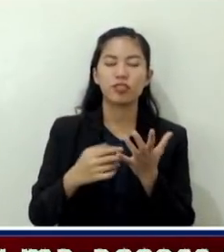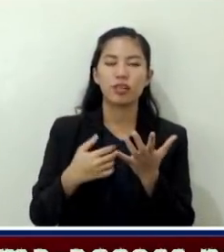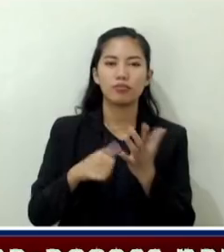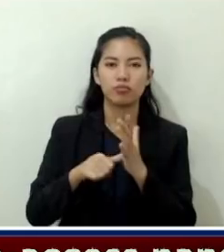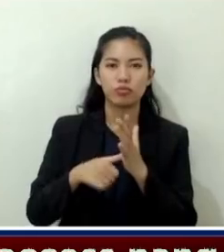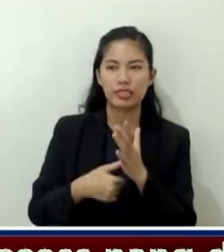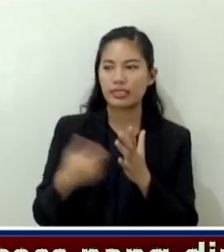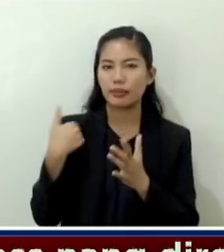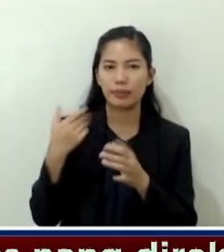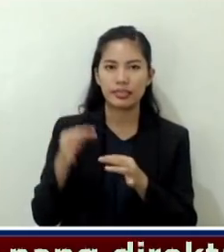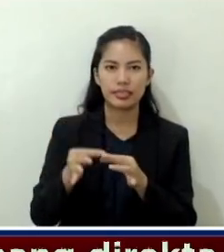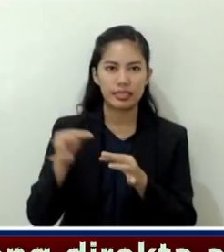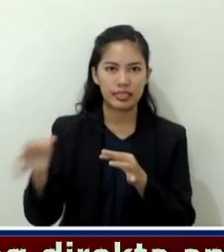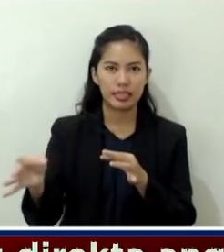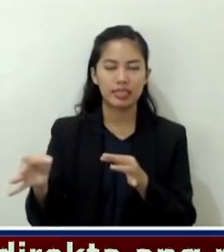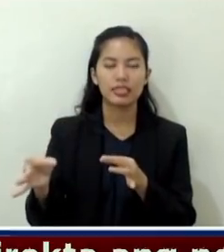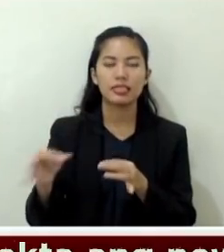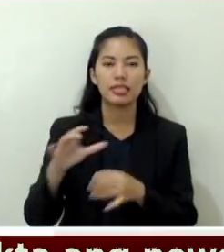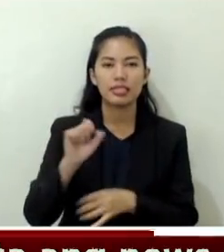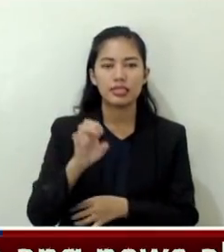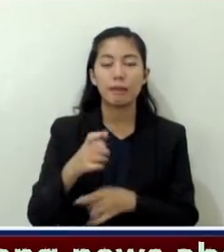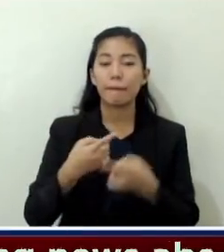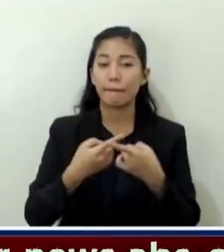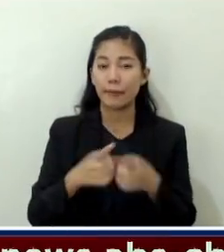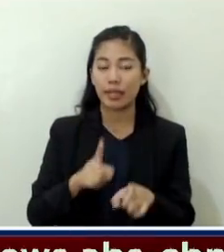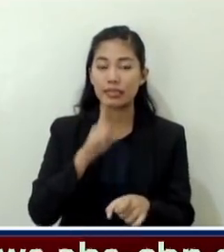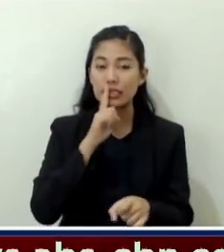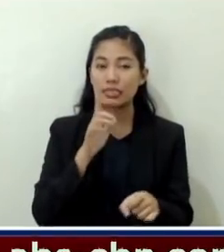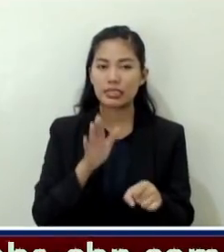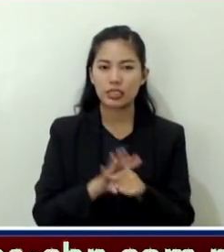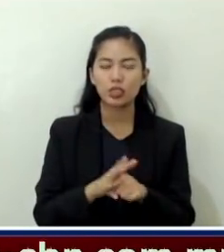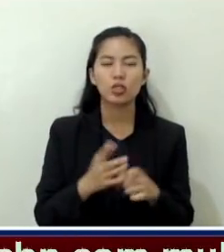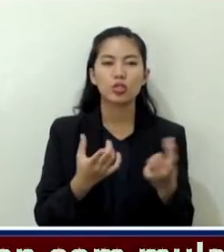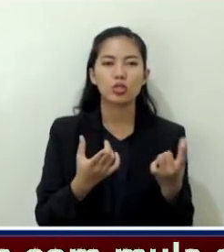kaso. Pero nangako siya na ginagawa ng